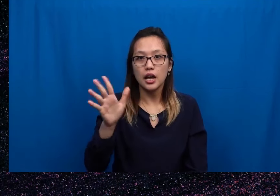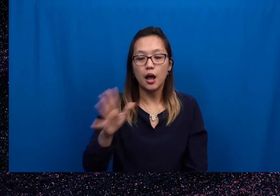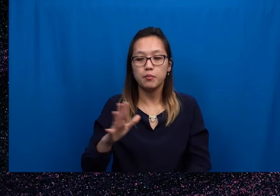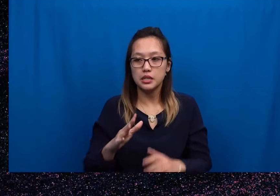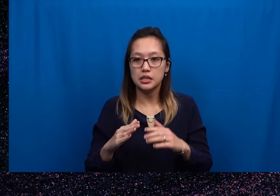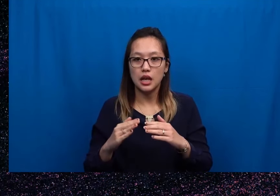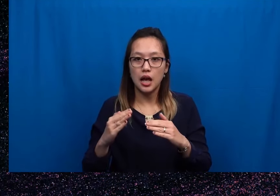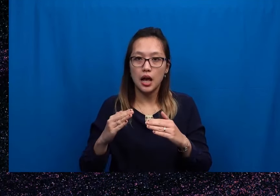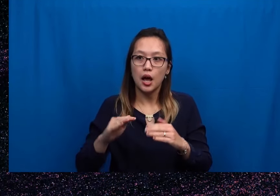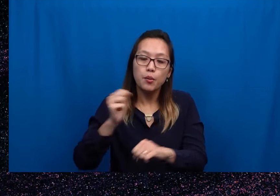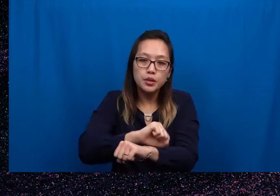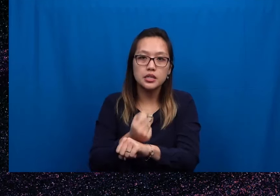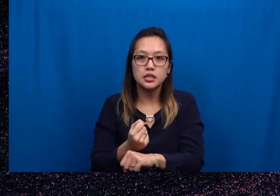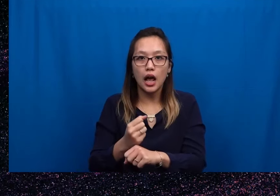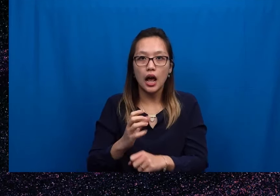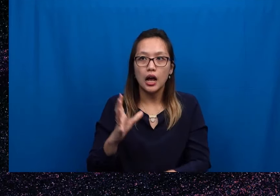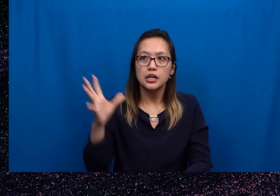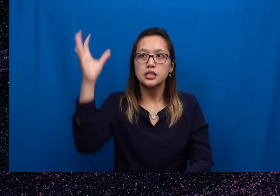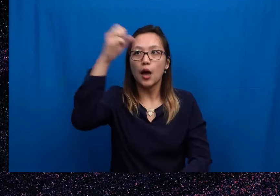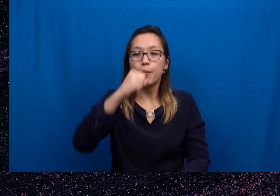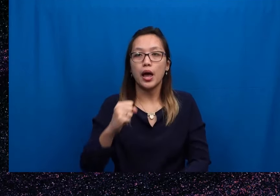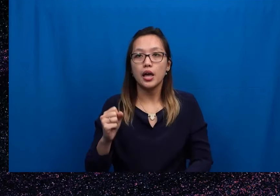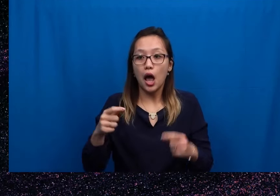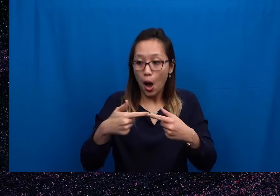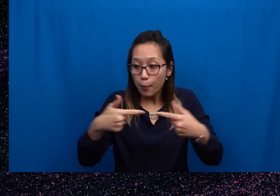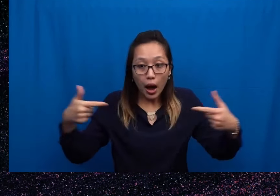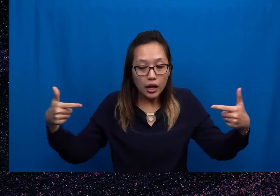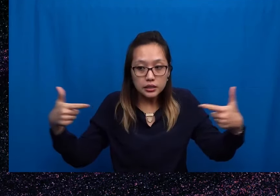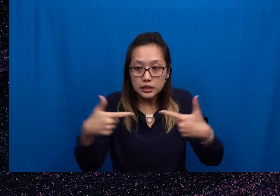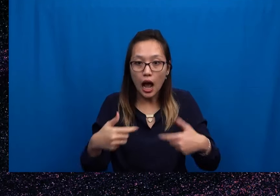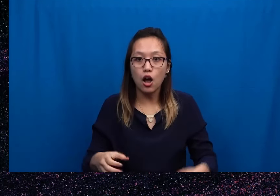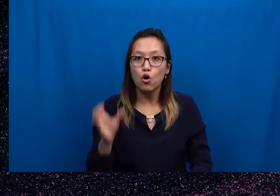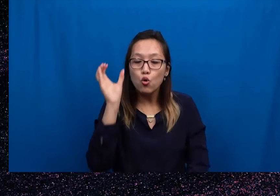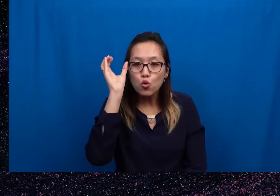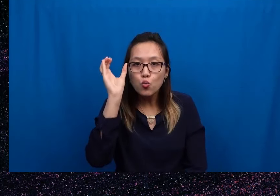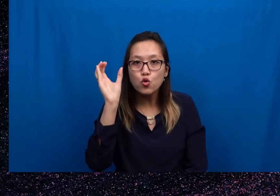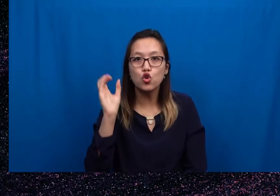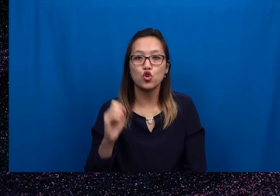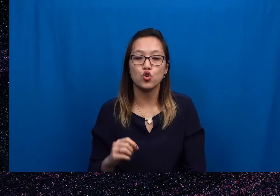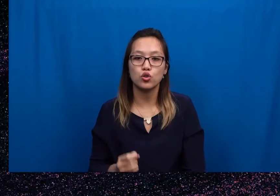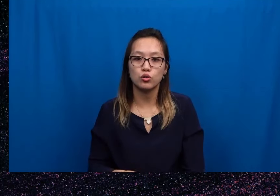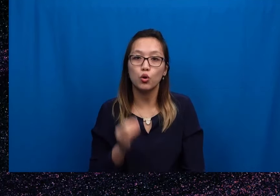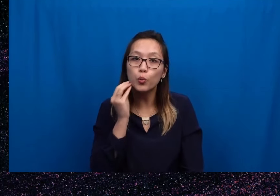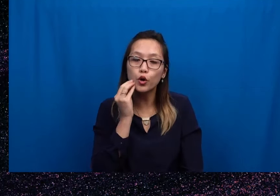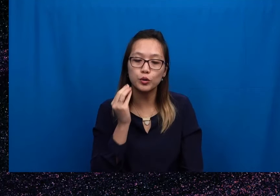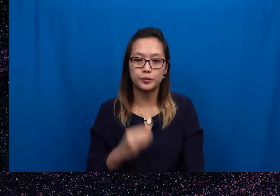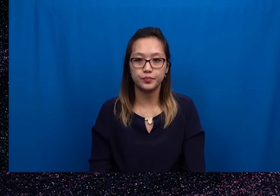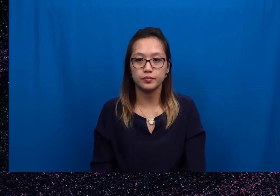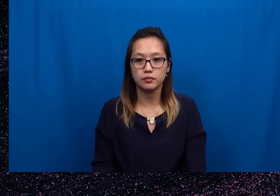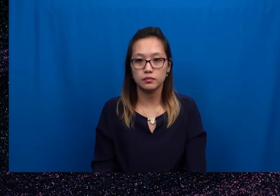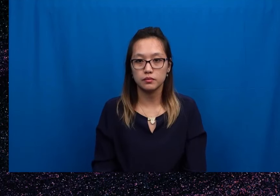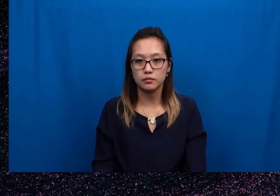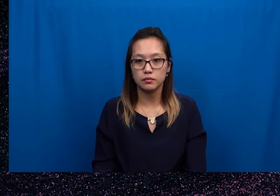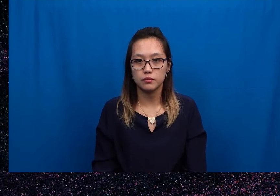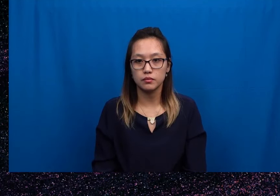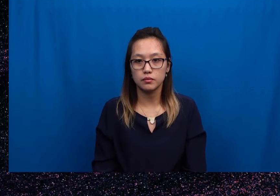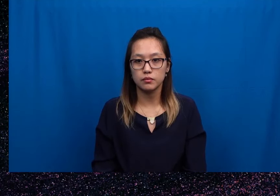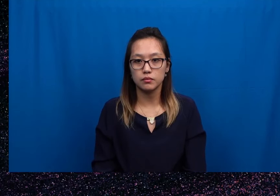dicapai sepanjang umur hidupnya. Masa depannya seperti diselimuti dengan kegelapan